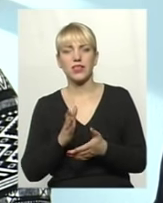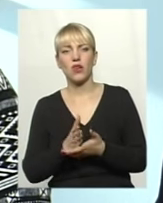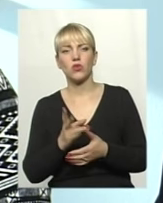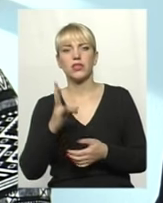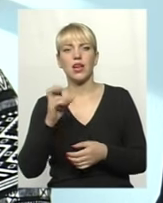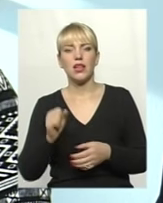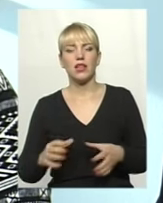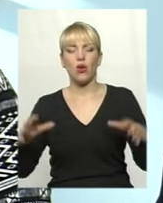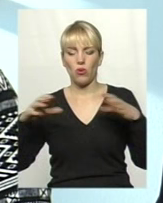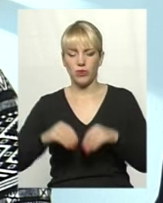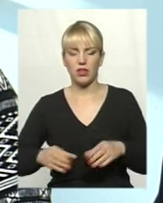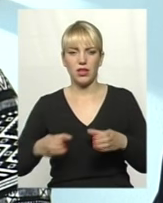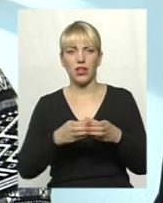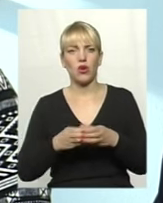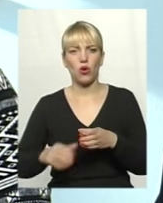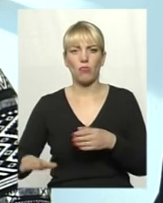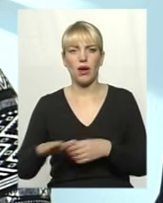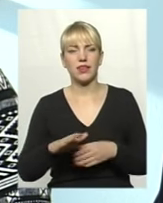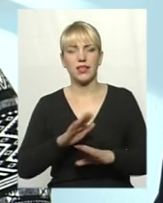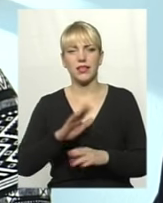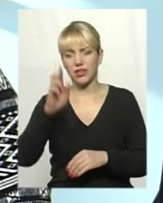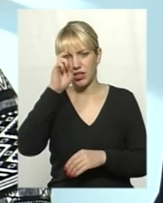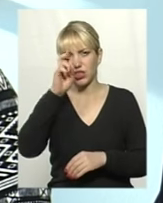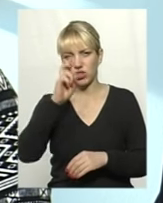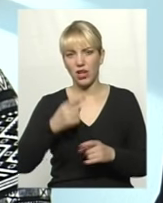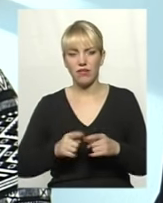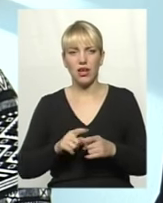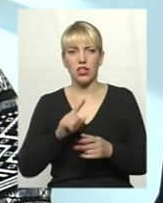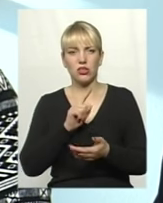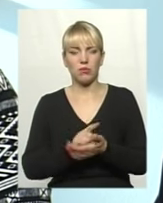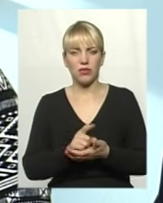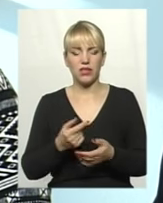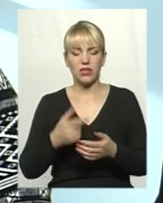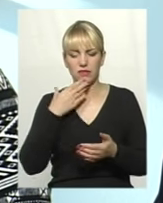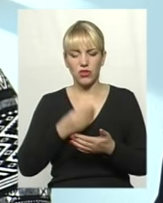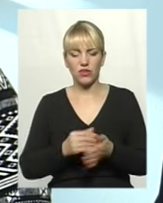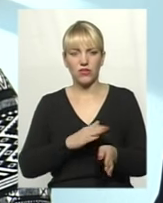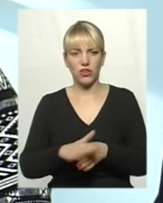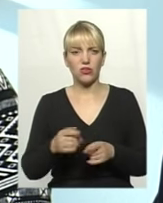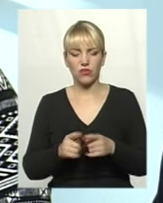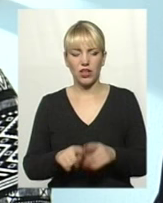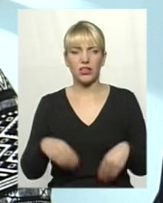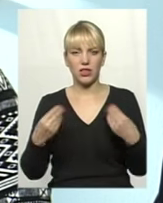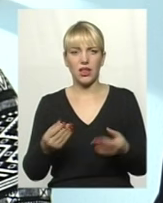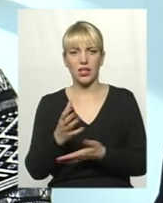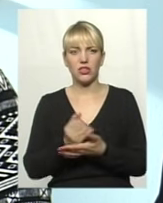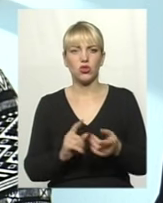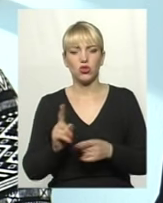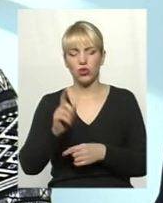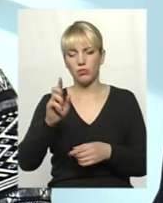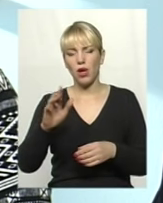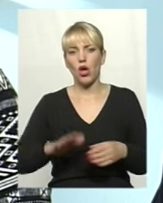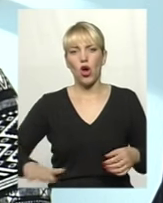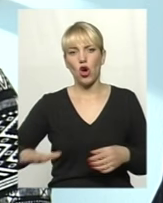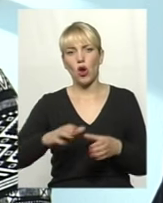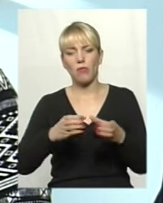на об'єднаних громадах. Не держава свої зобов'язання виконала, вона надала ресурс для того, щоб громади могли